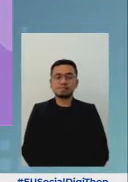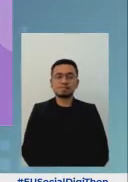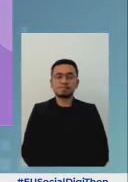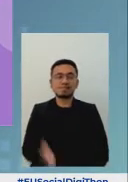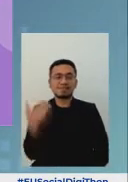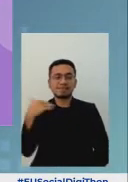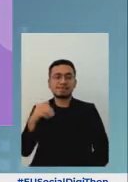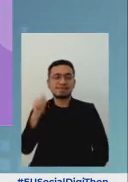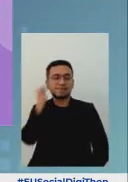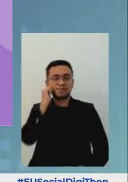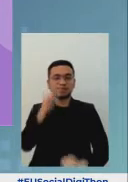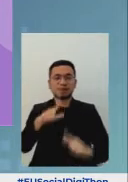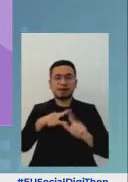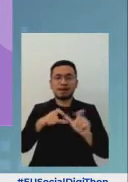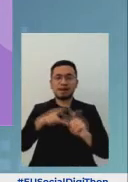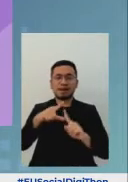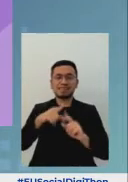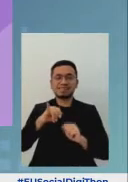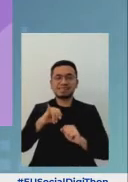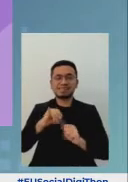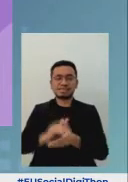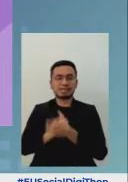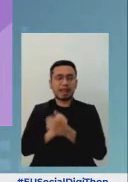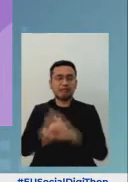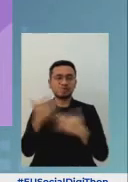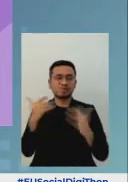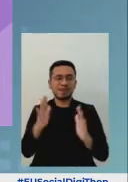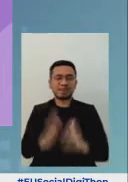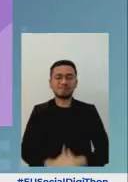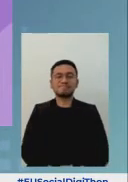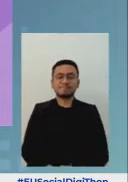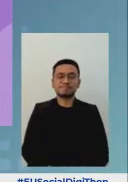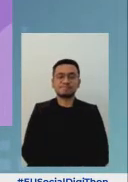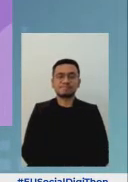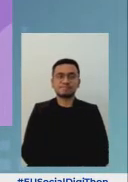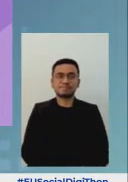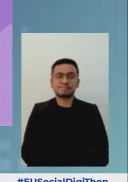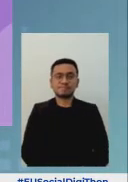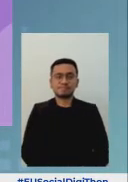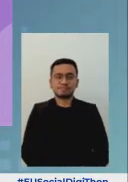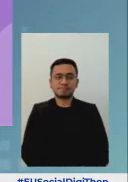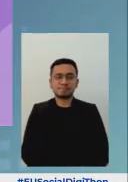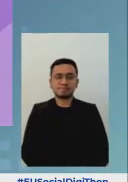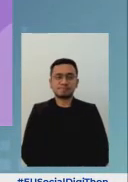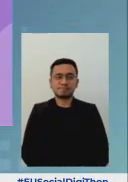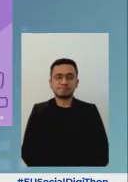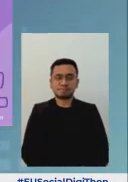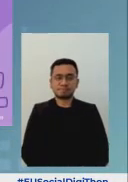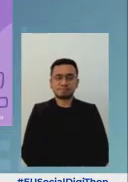Lastri. Silakan next. Oke, slide berikutnya.